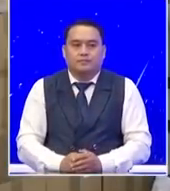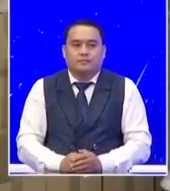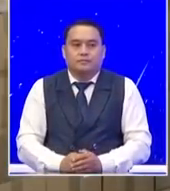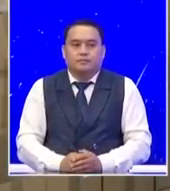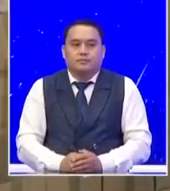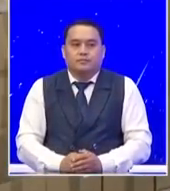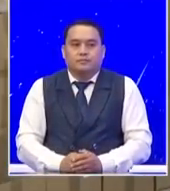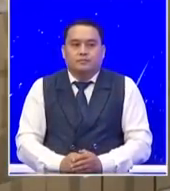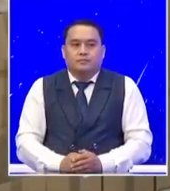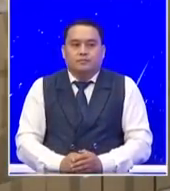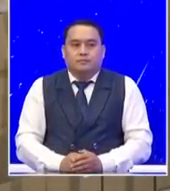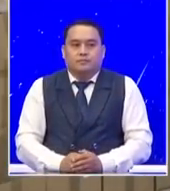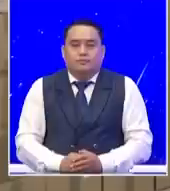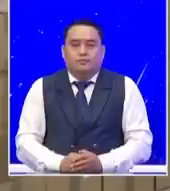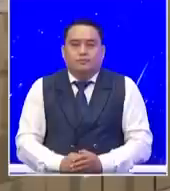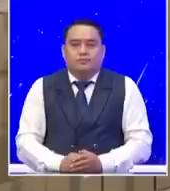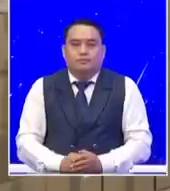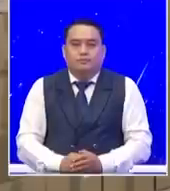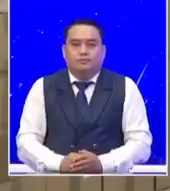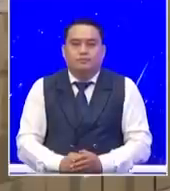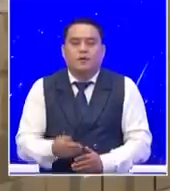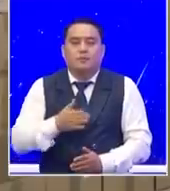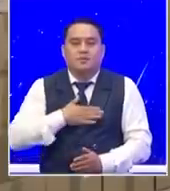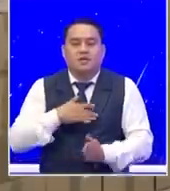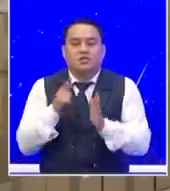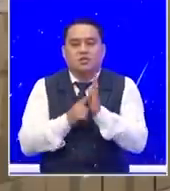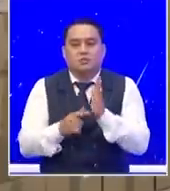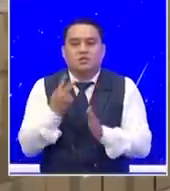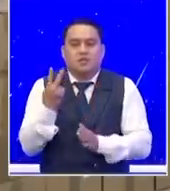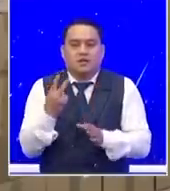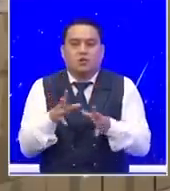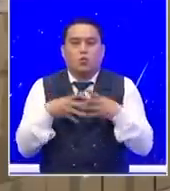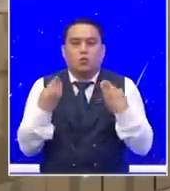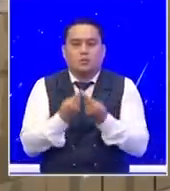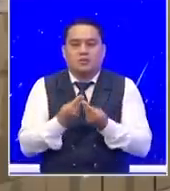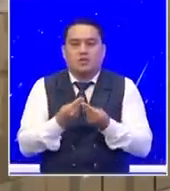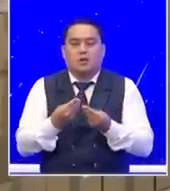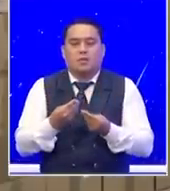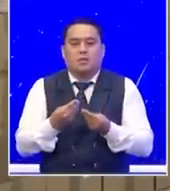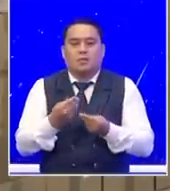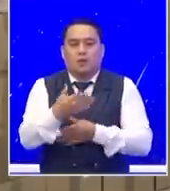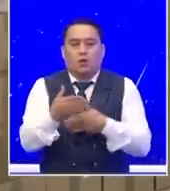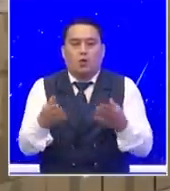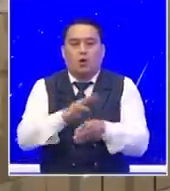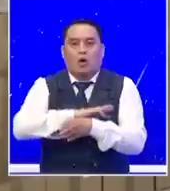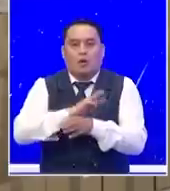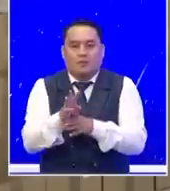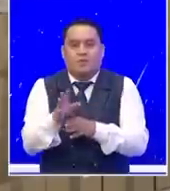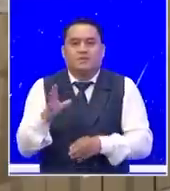Халық фонд бізге 72 отбасына осындай азық-түлік пакеттерін қамтамасыз